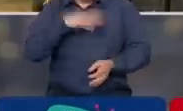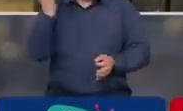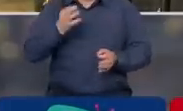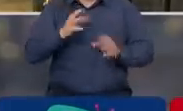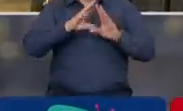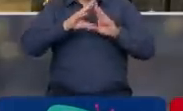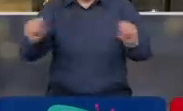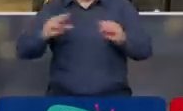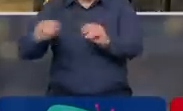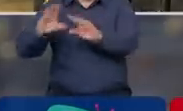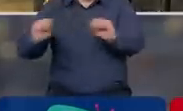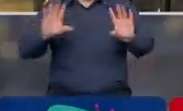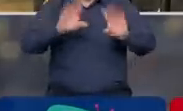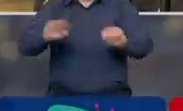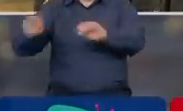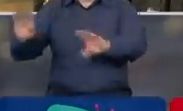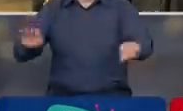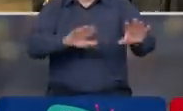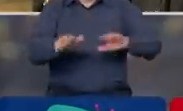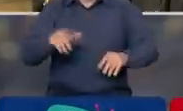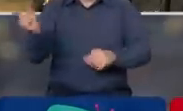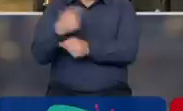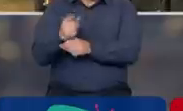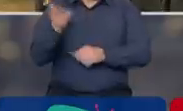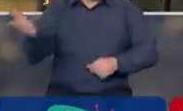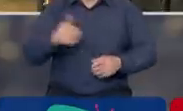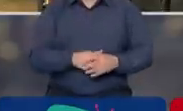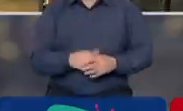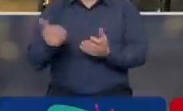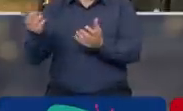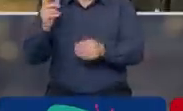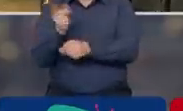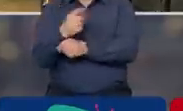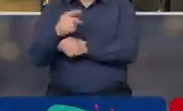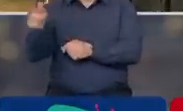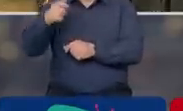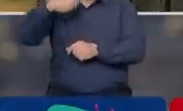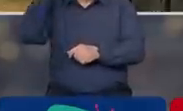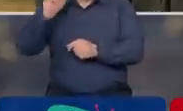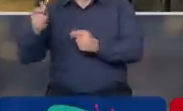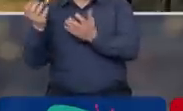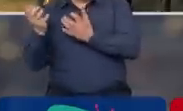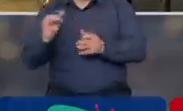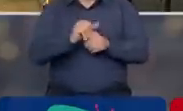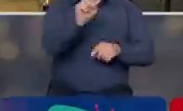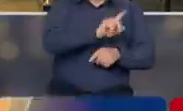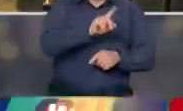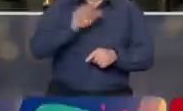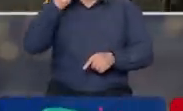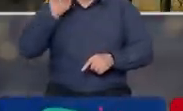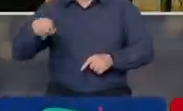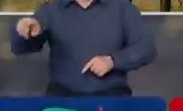kolejności prowadzi prowadzi straż pożarna i to ochotnika i państwowa dziękuję